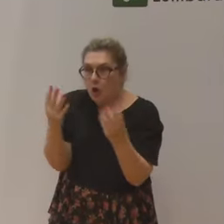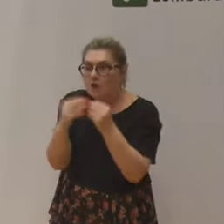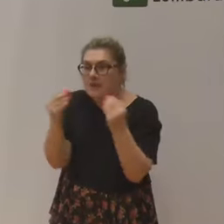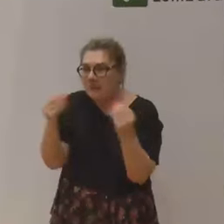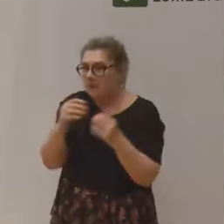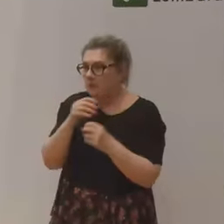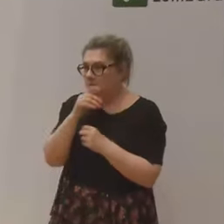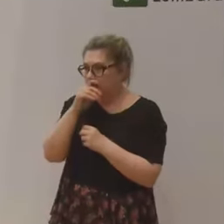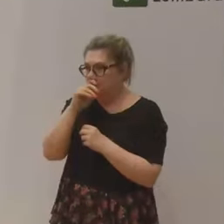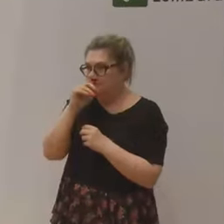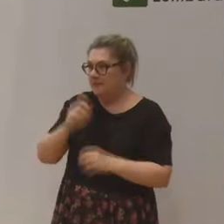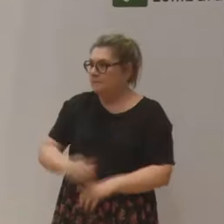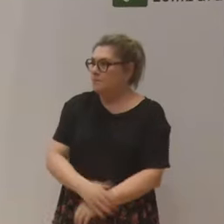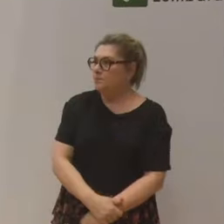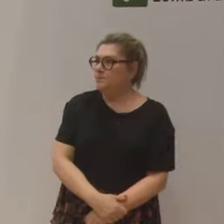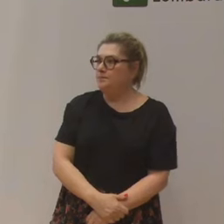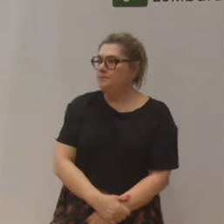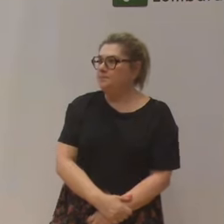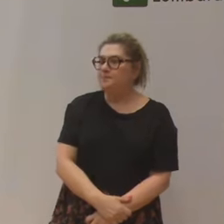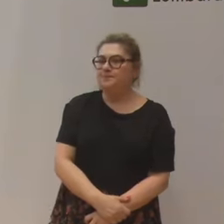Grazie.